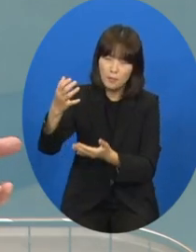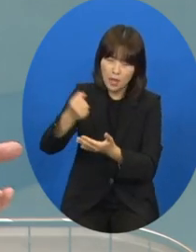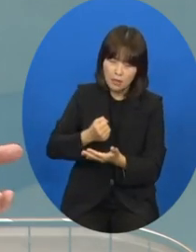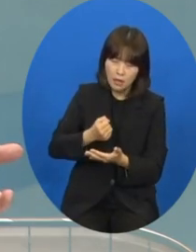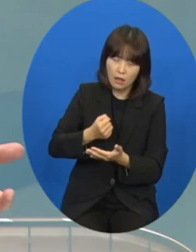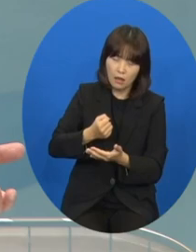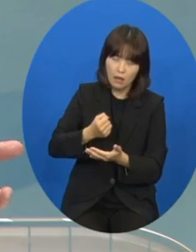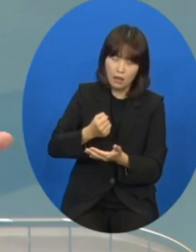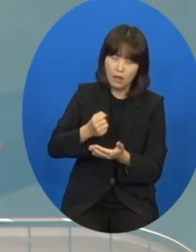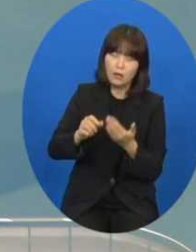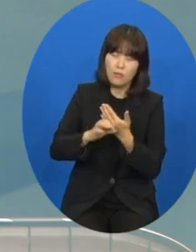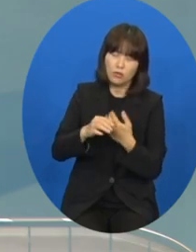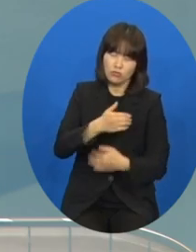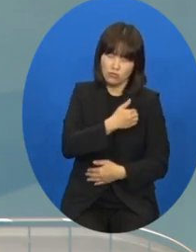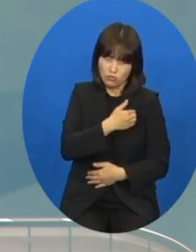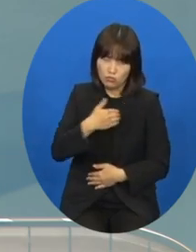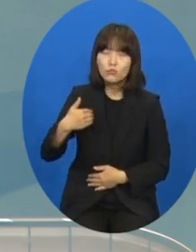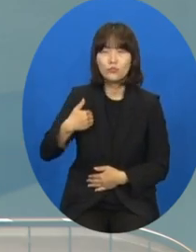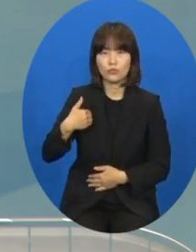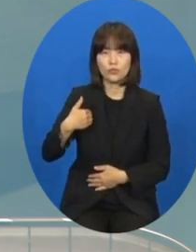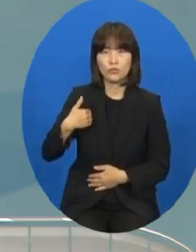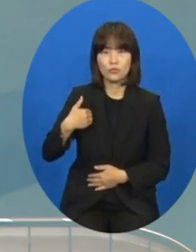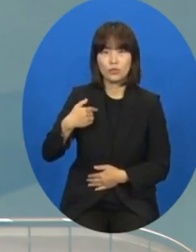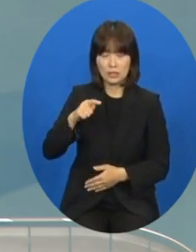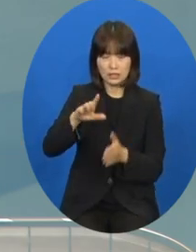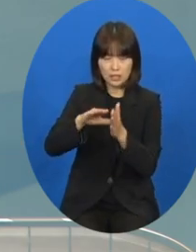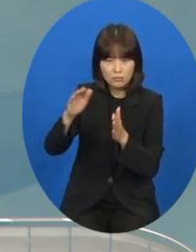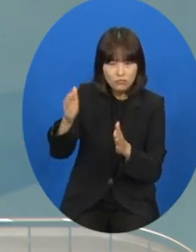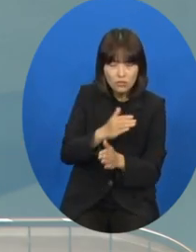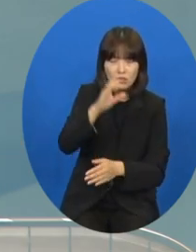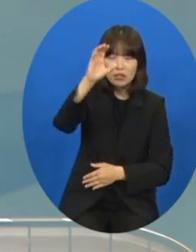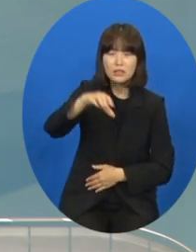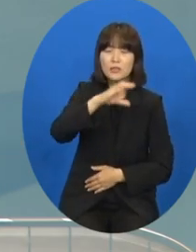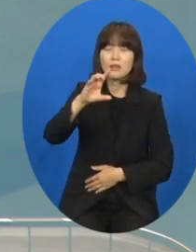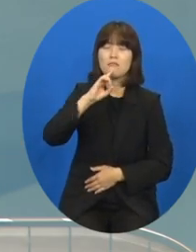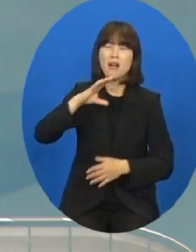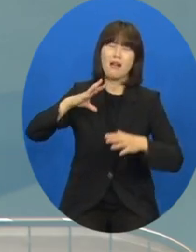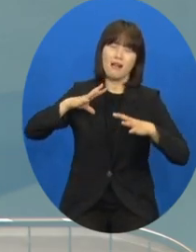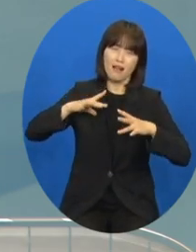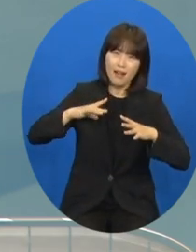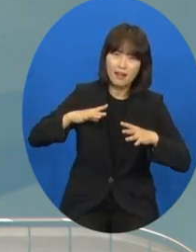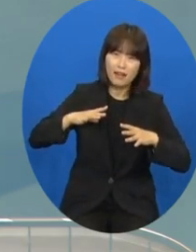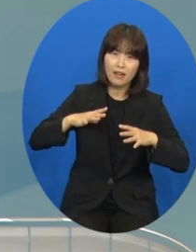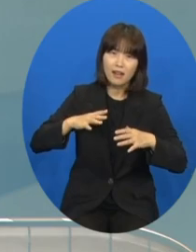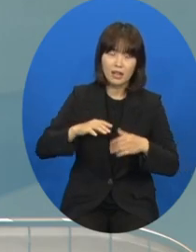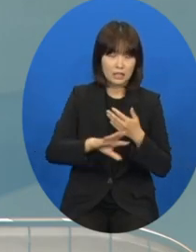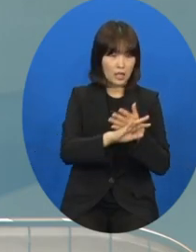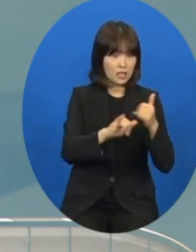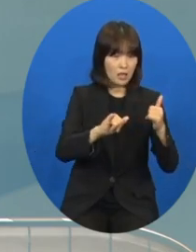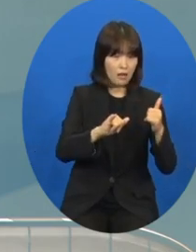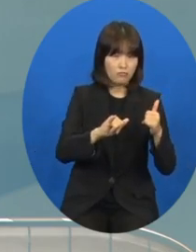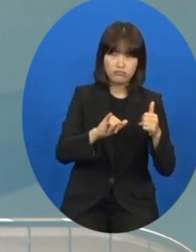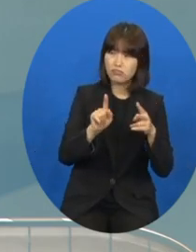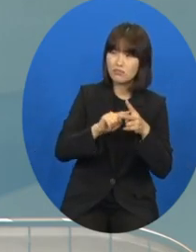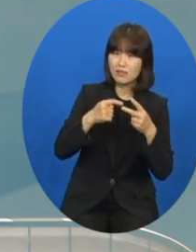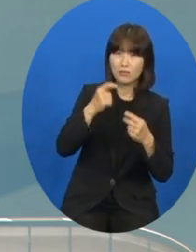충분해요. 그때부터 그는 진짜 십자가만 자랑해요. 다른 사람들은 알아들을 수도